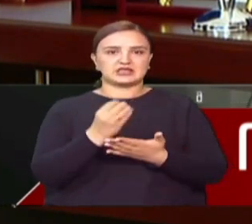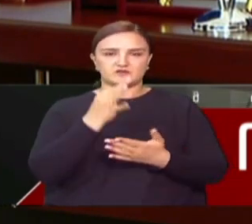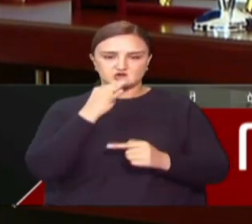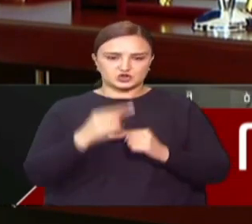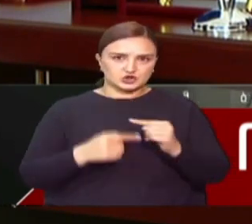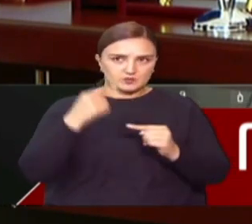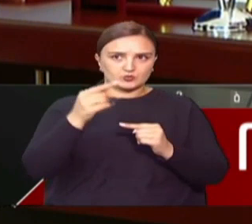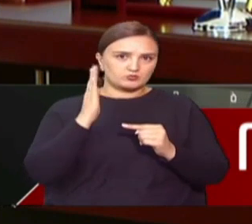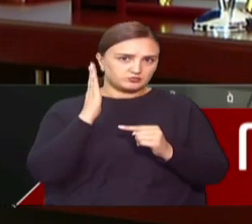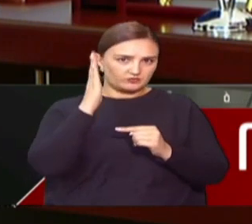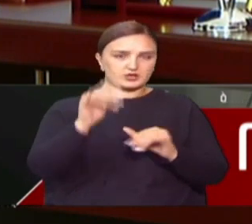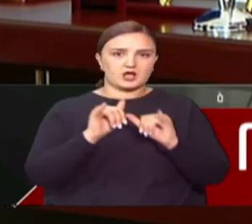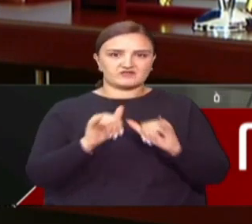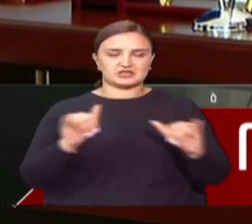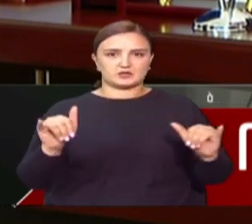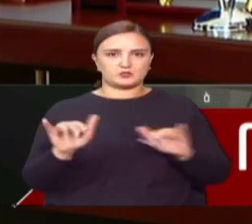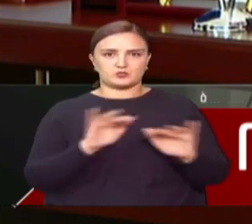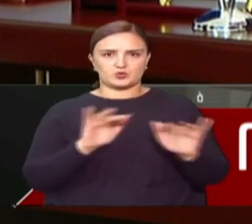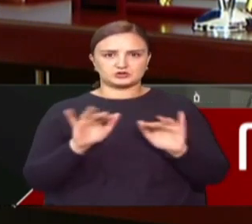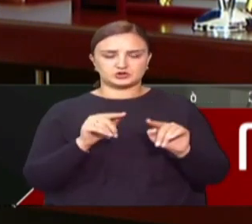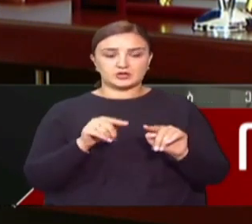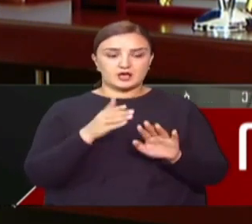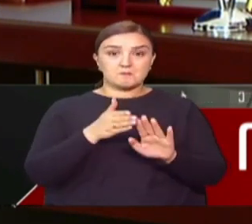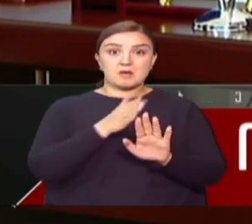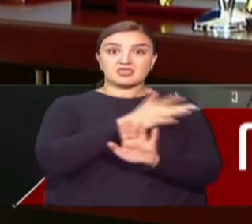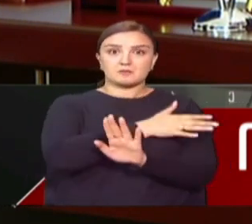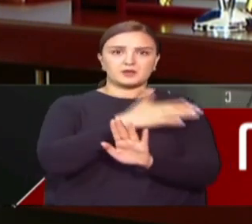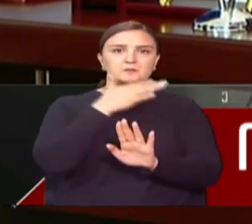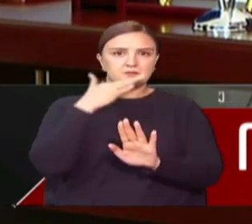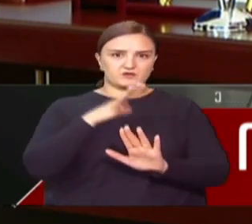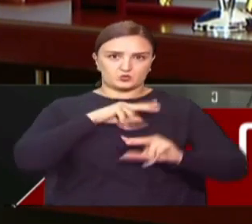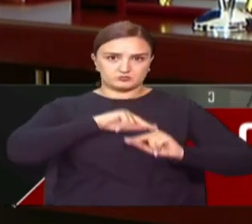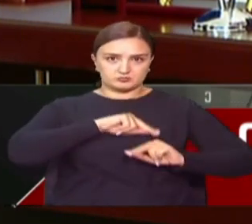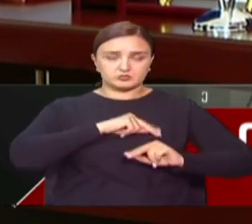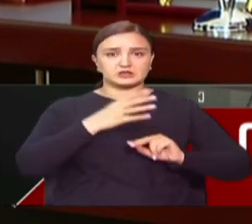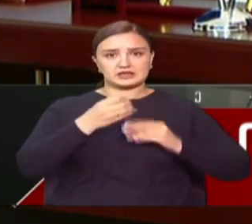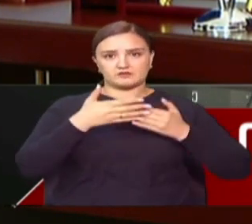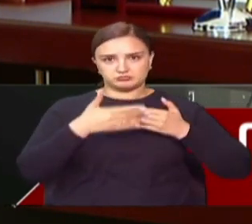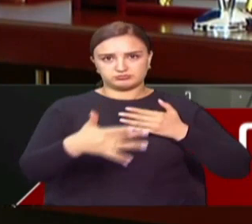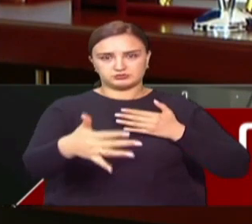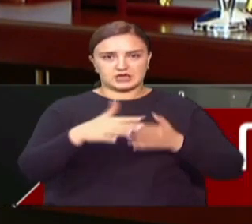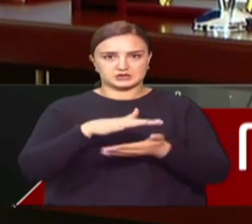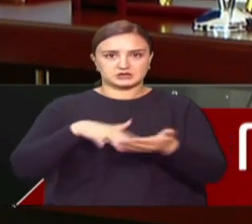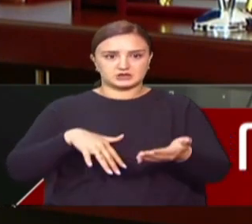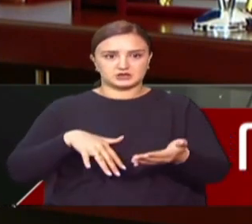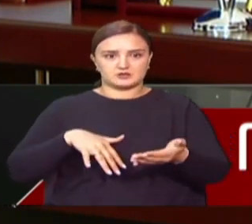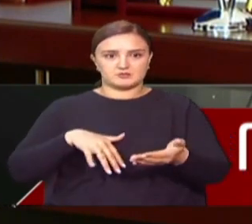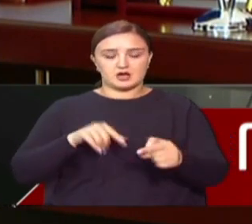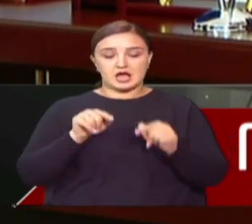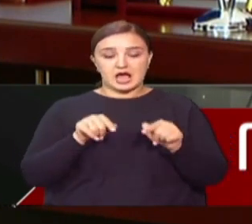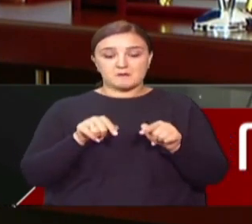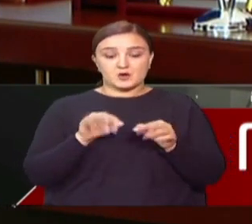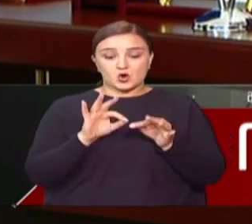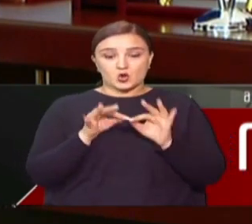შემდგომშიც გაგრძელებადი პროცესი, ამდრომდეც უზარმაზარი ნაბიჯები გადაიდგმა და მომავალშიც გაგრძელდება. ამიტომ ამ კონკრეტულ შემთხვევაში, ამ